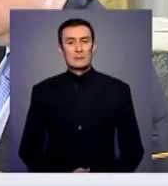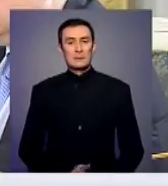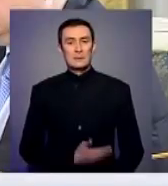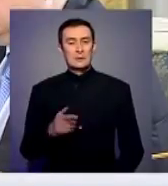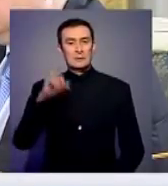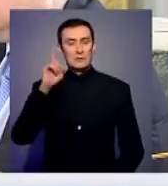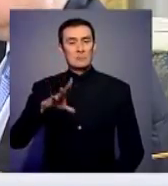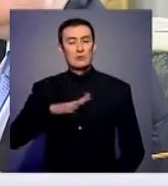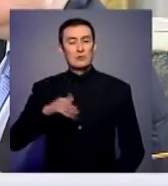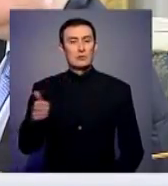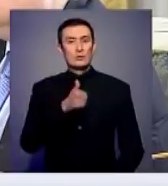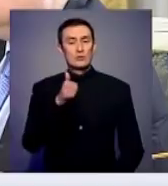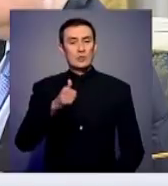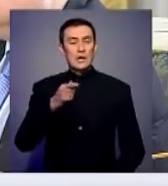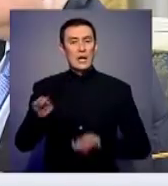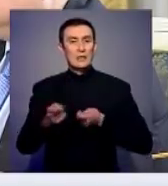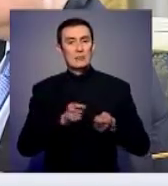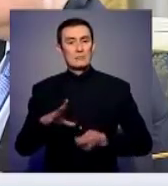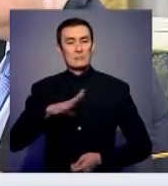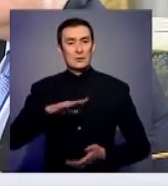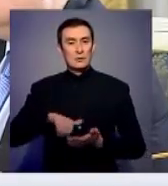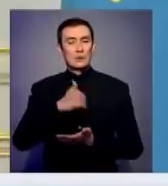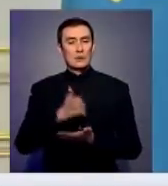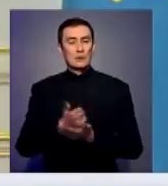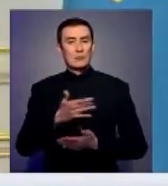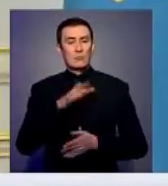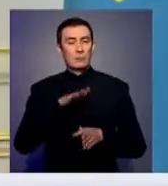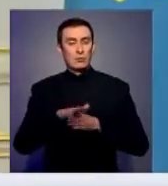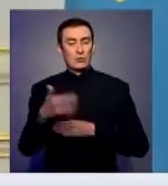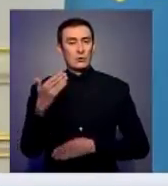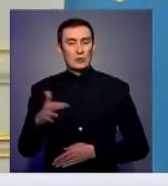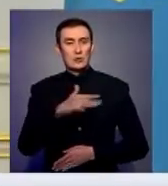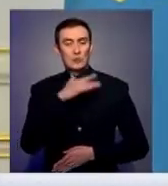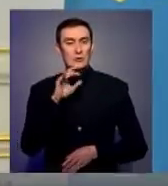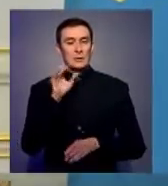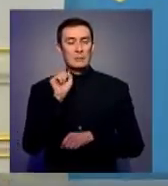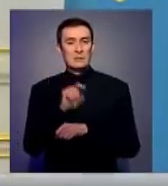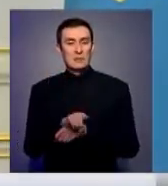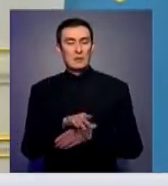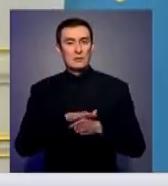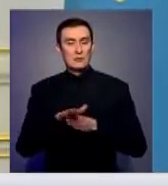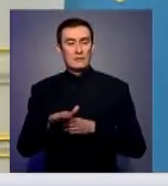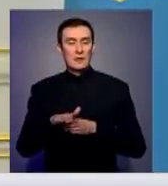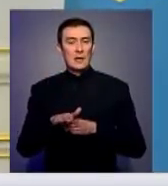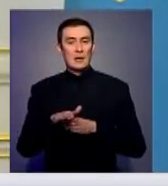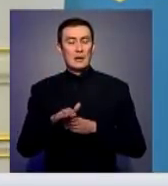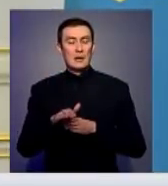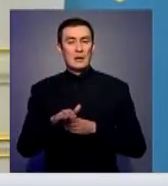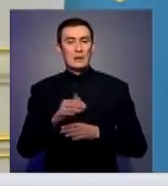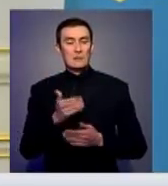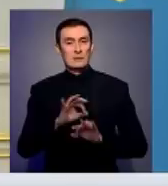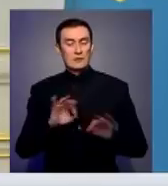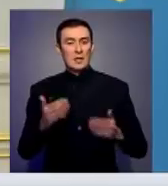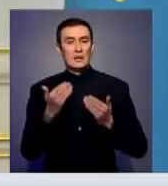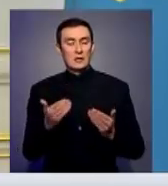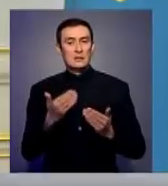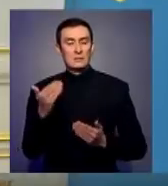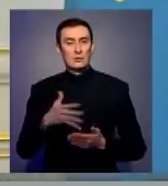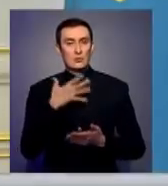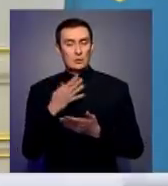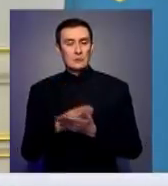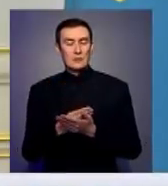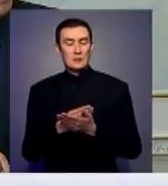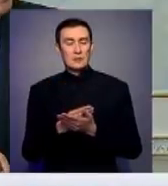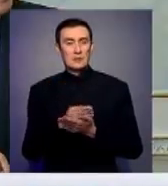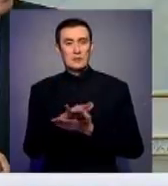Астананың тұңғышы әкімі болды, көп берген тапсырмаларды орындап, әділ жұмыс істеді. Қазір арыз беріп, өзінің